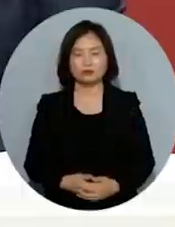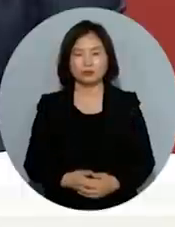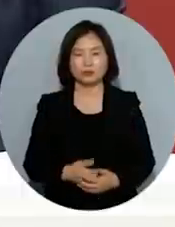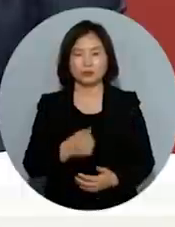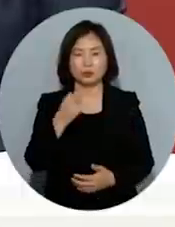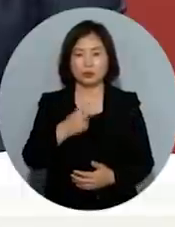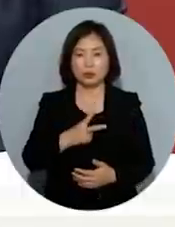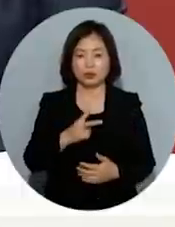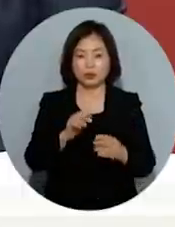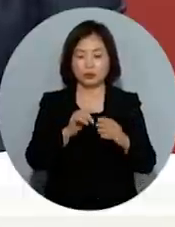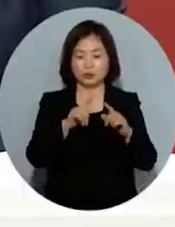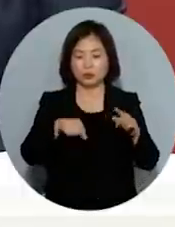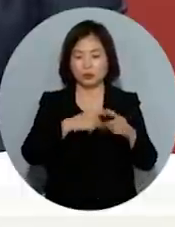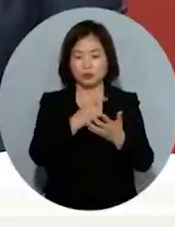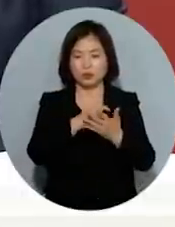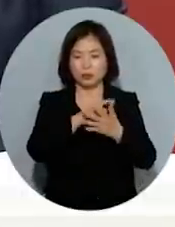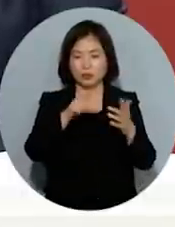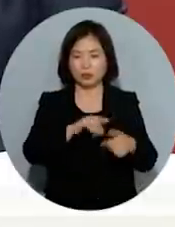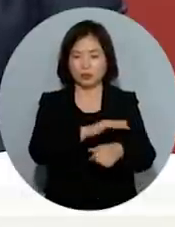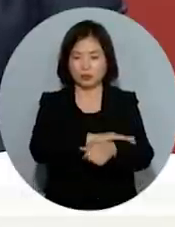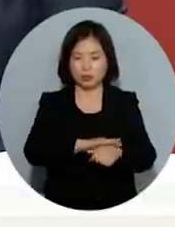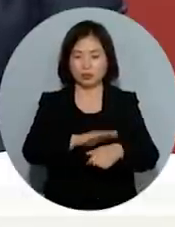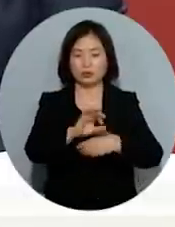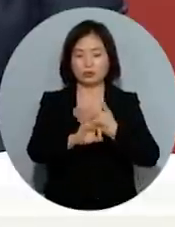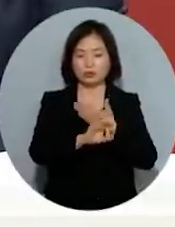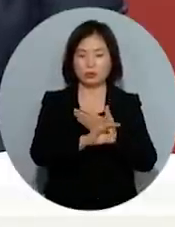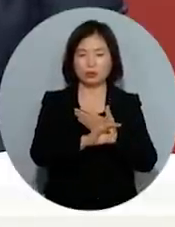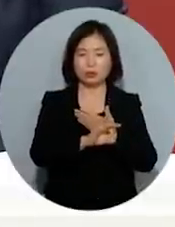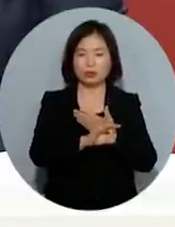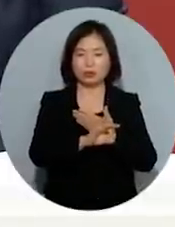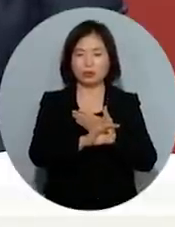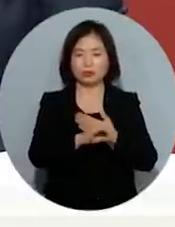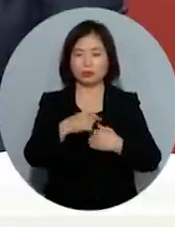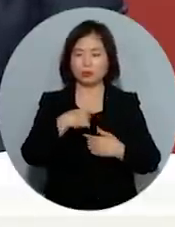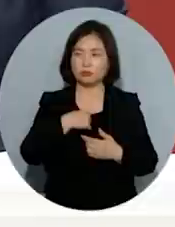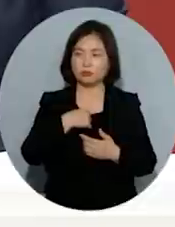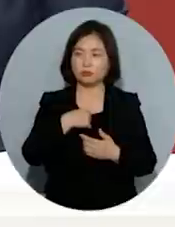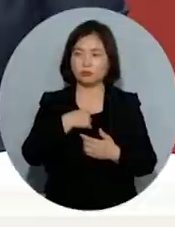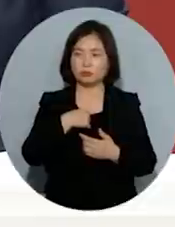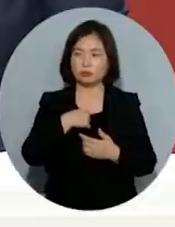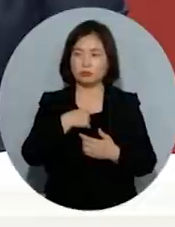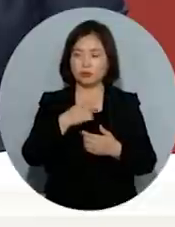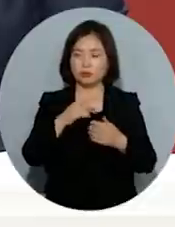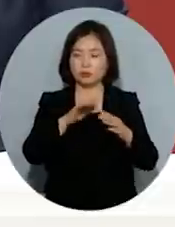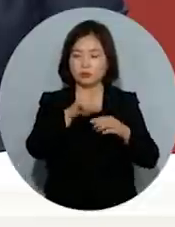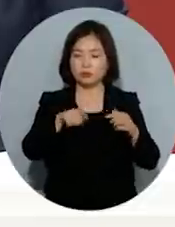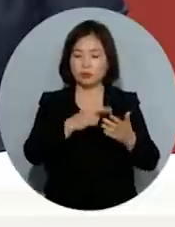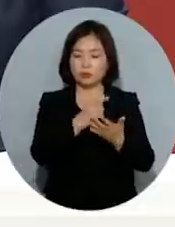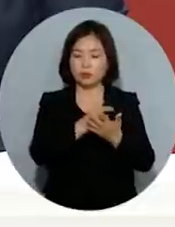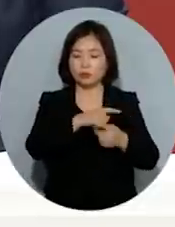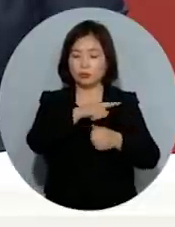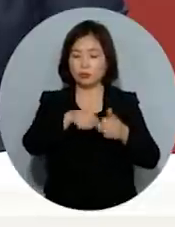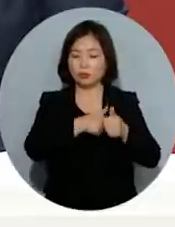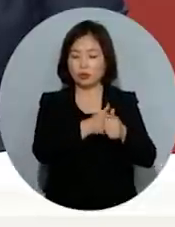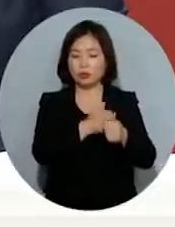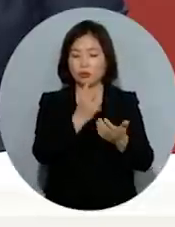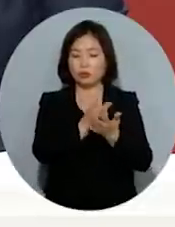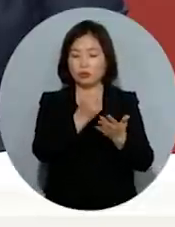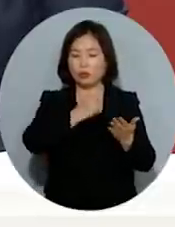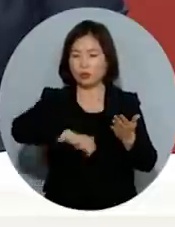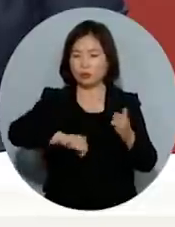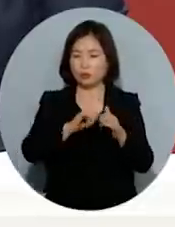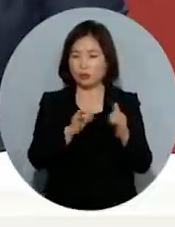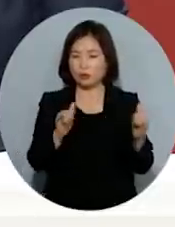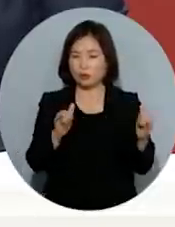그리고 시스템이 정상화되면은 제가 판단할 때는 그 시스템에 따라서 법을 어긴